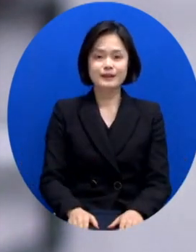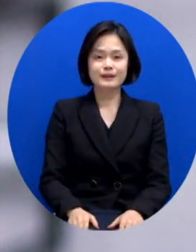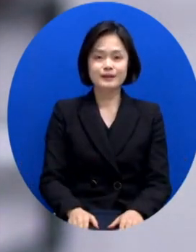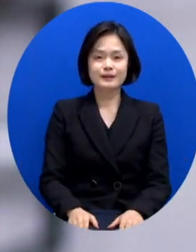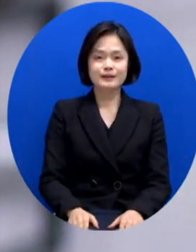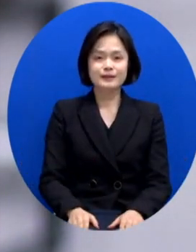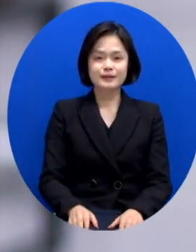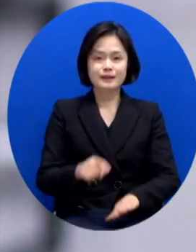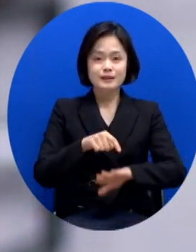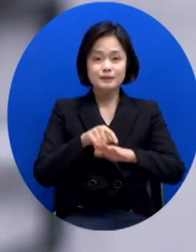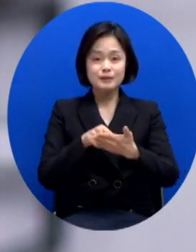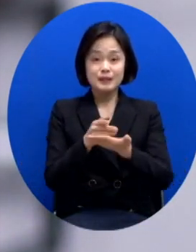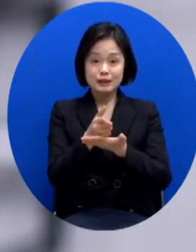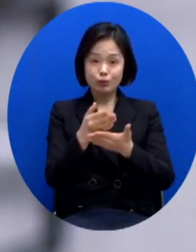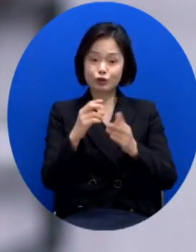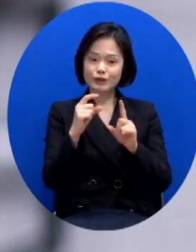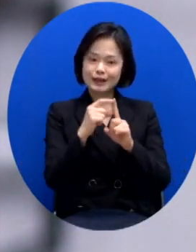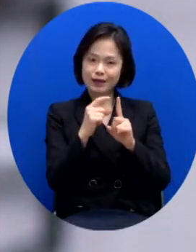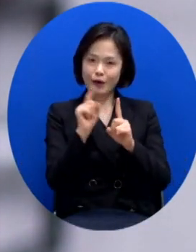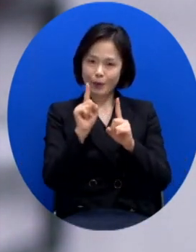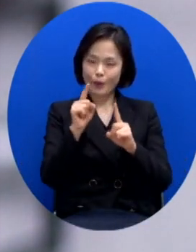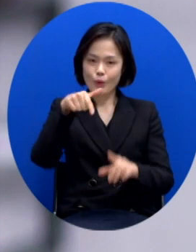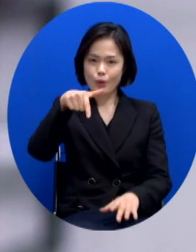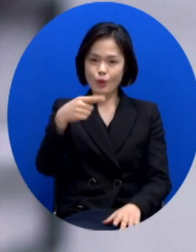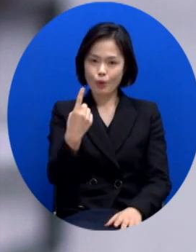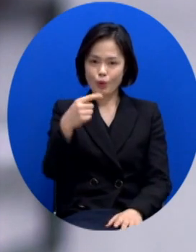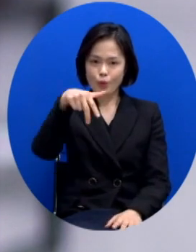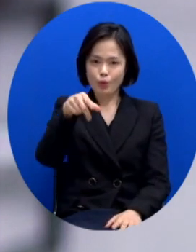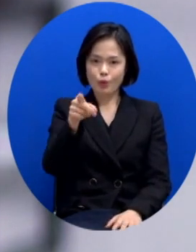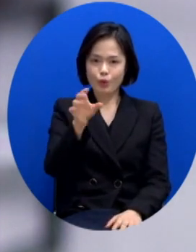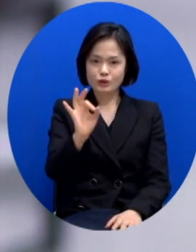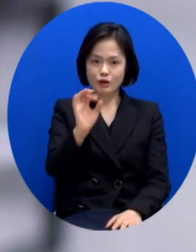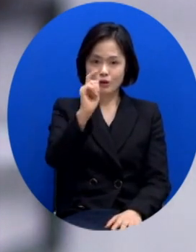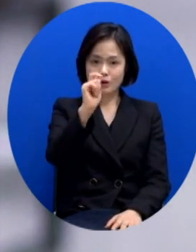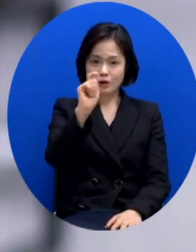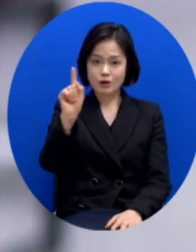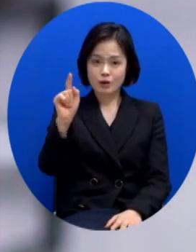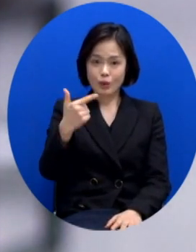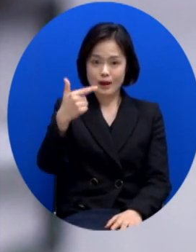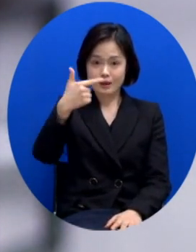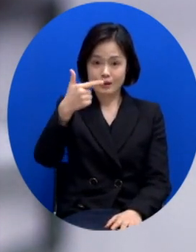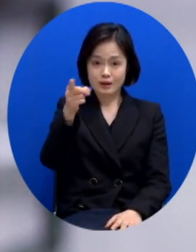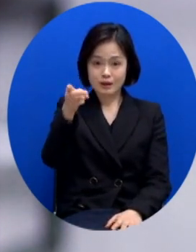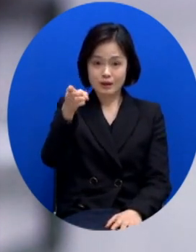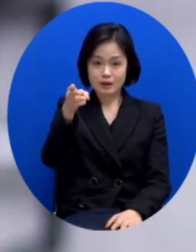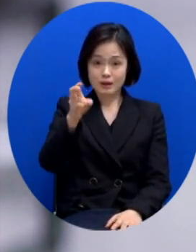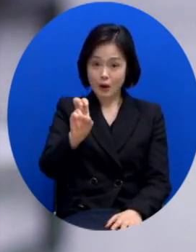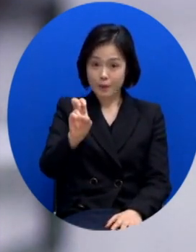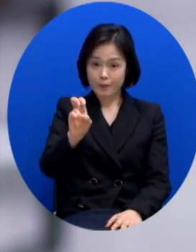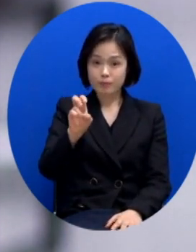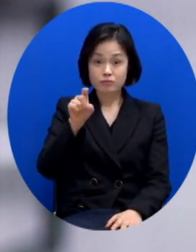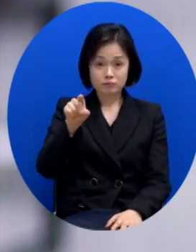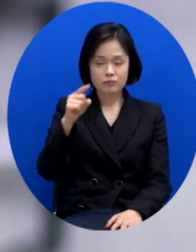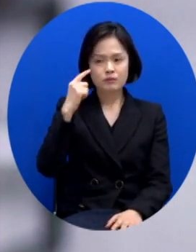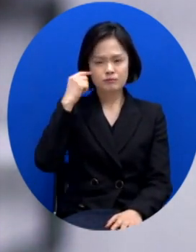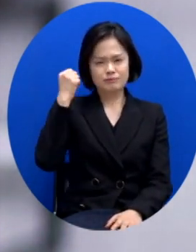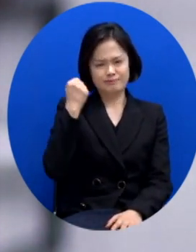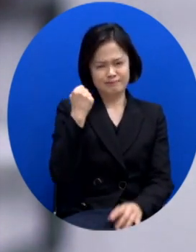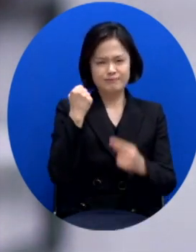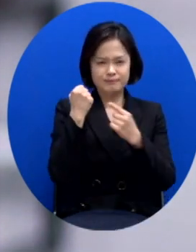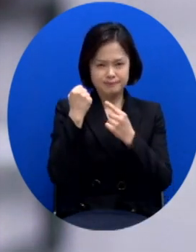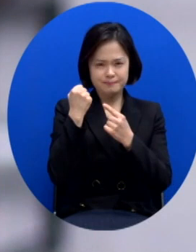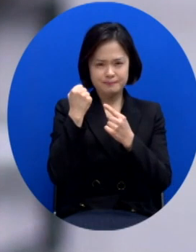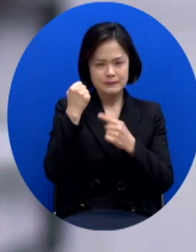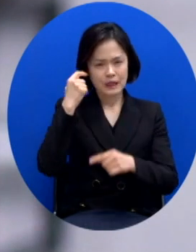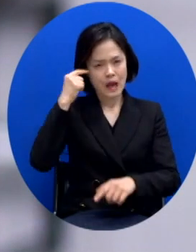무인 고정관념은 사람들의 행동을 결정하는 잘 변하지 않는 굳은 생각